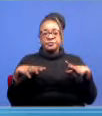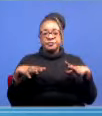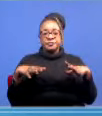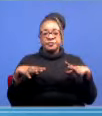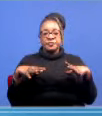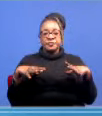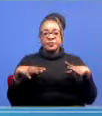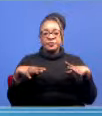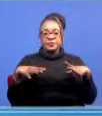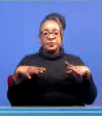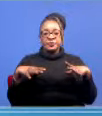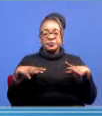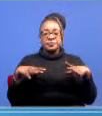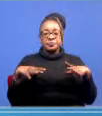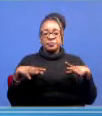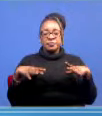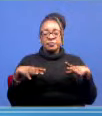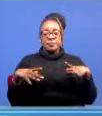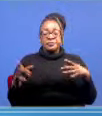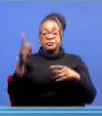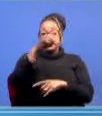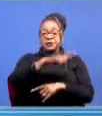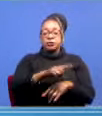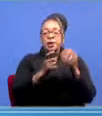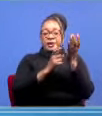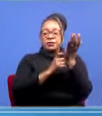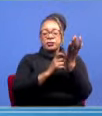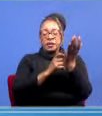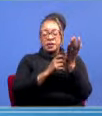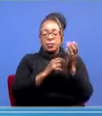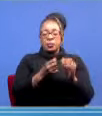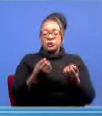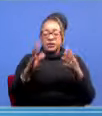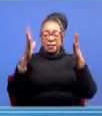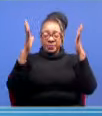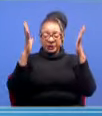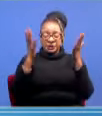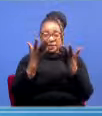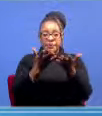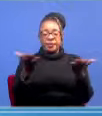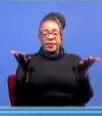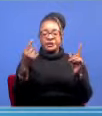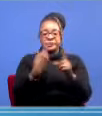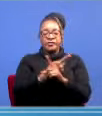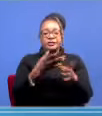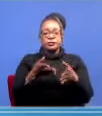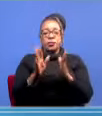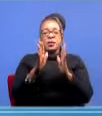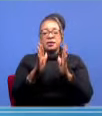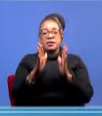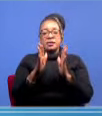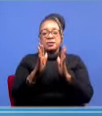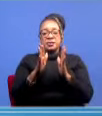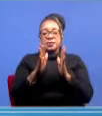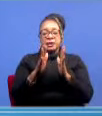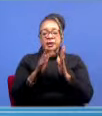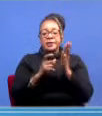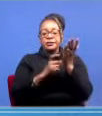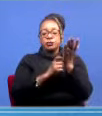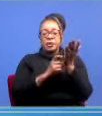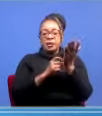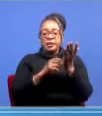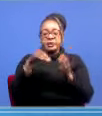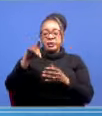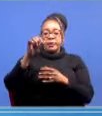Na siku ya Kiswahili duniani iliadhimishwa kwa mbwembwe na tafrija za aina yake katika mgahawa wa Swahili Pot